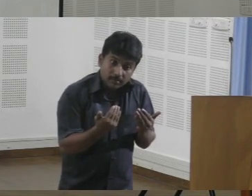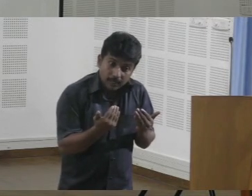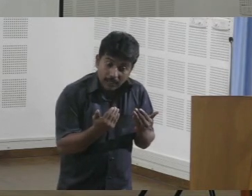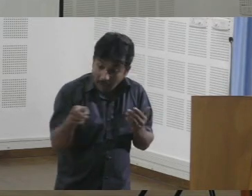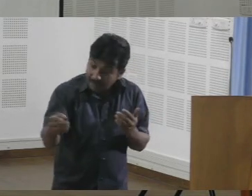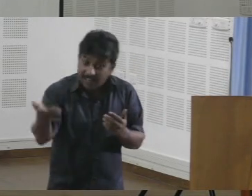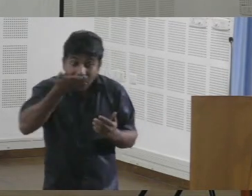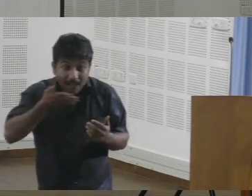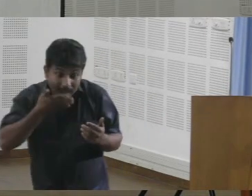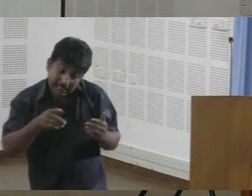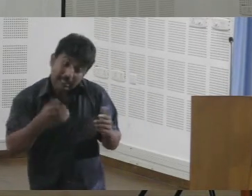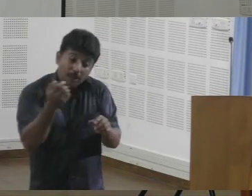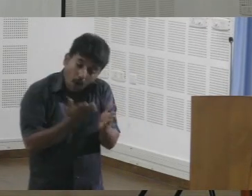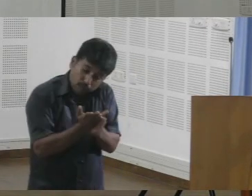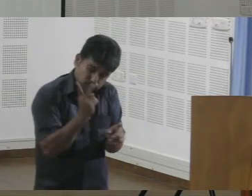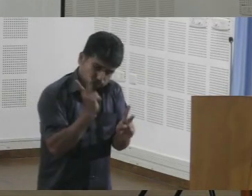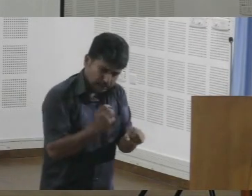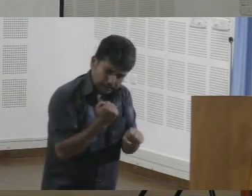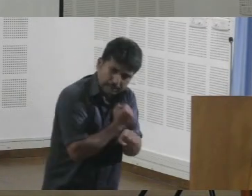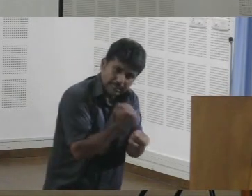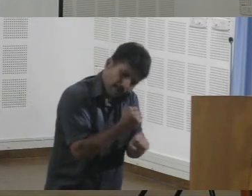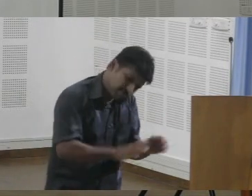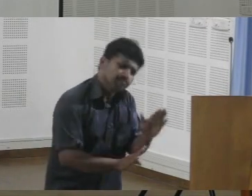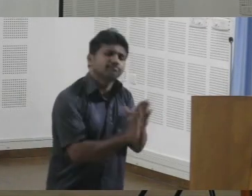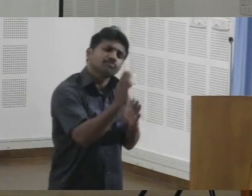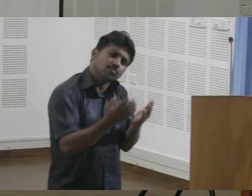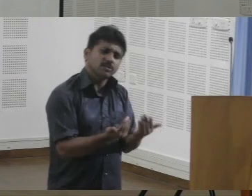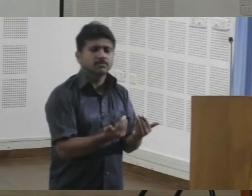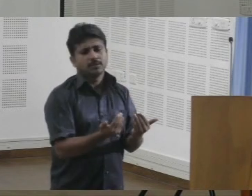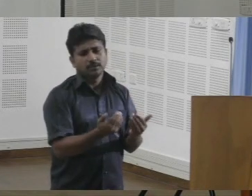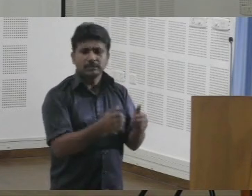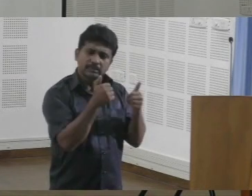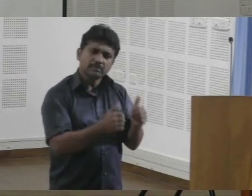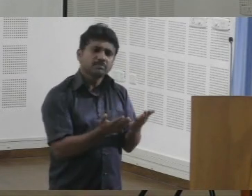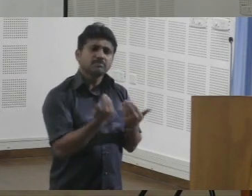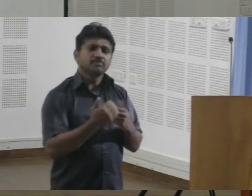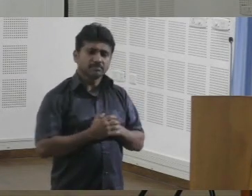റിസൾട്ട് കിട്ടും.